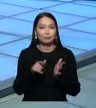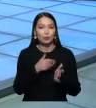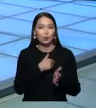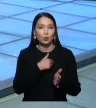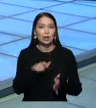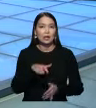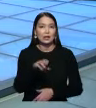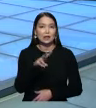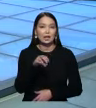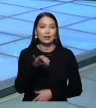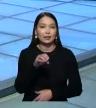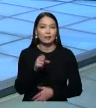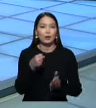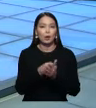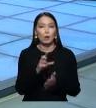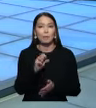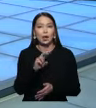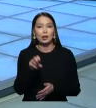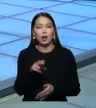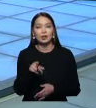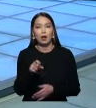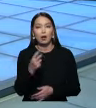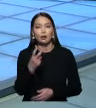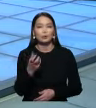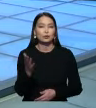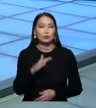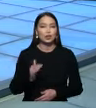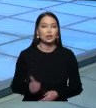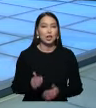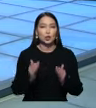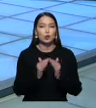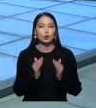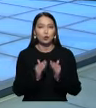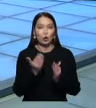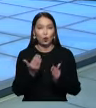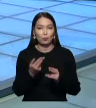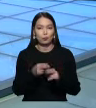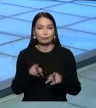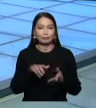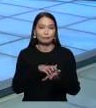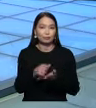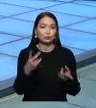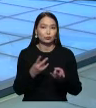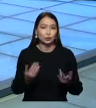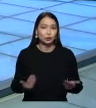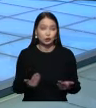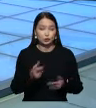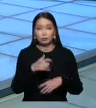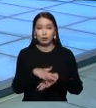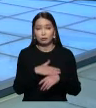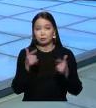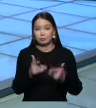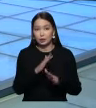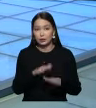до Бакат. А порядка 200 частных домов, стоящих на пути, снести. Но местные жители с этим решением не согласны.